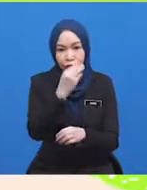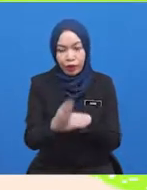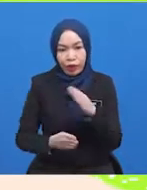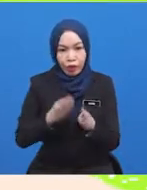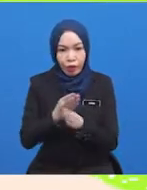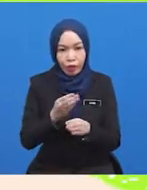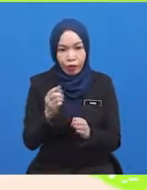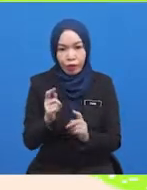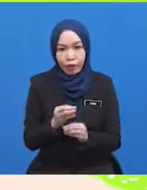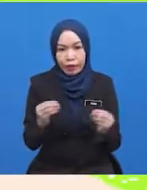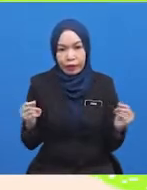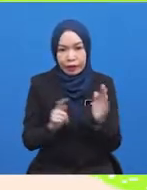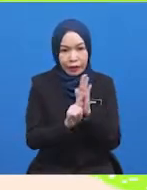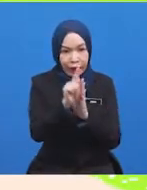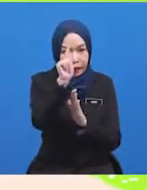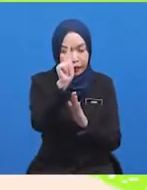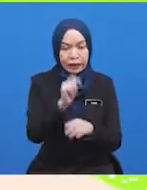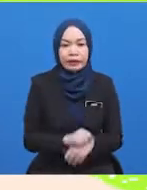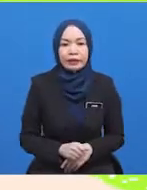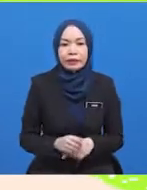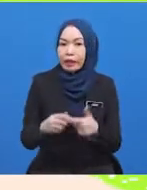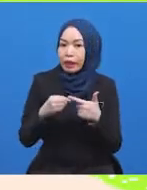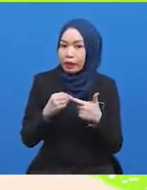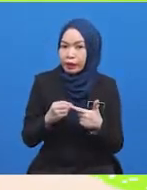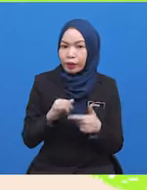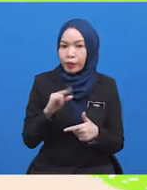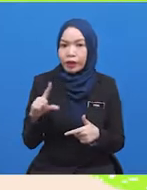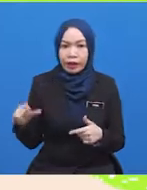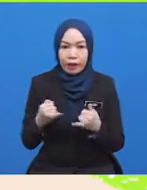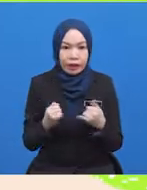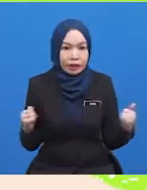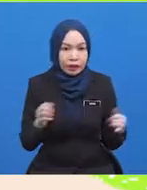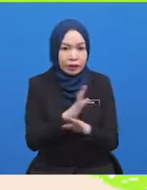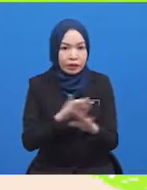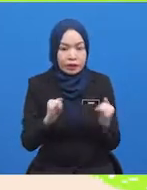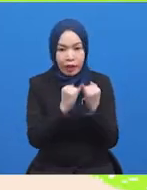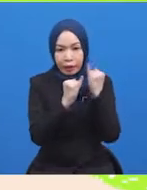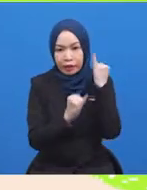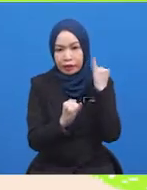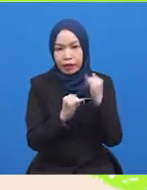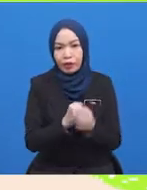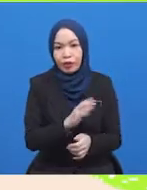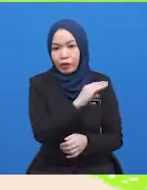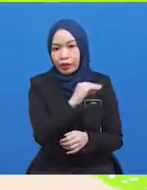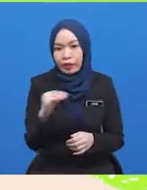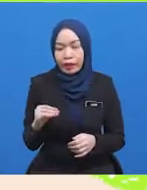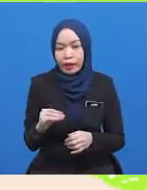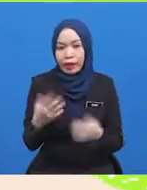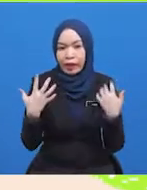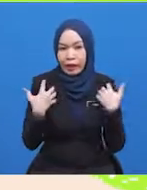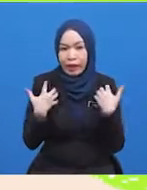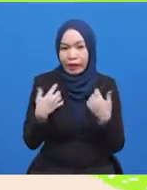Batuan metamorfosis yang kedua adalah jenis tidak berjalur dan